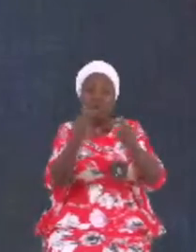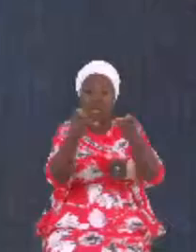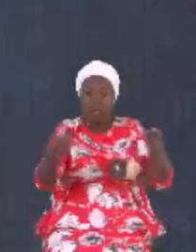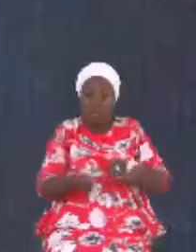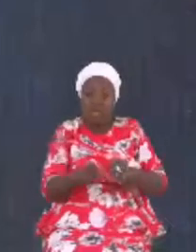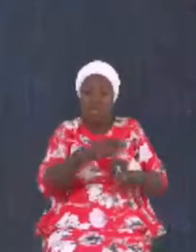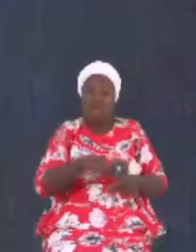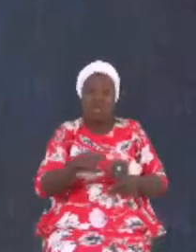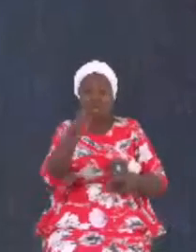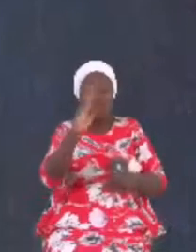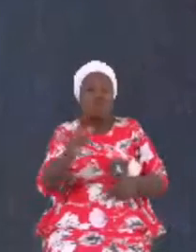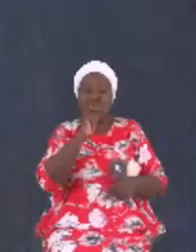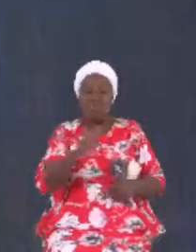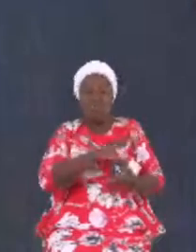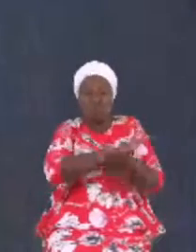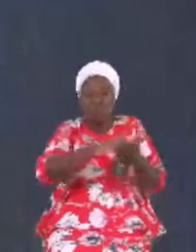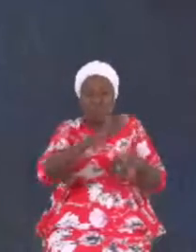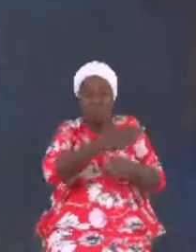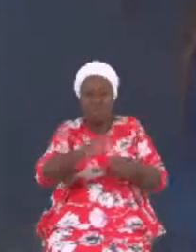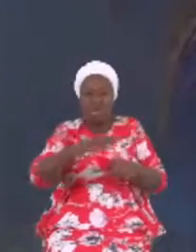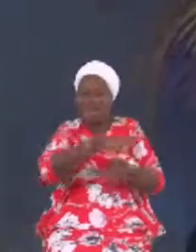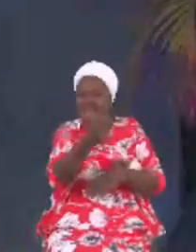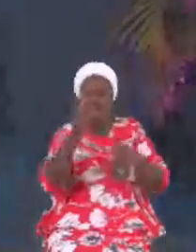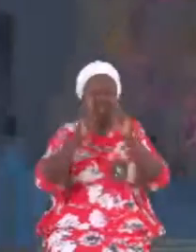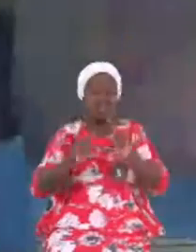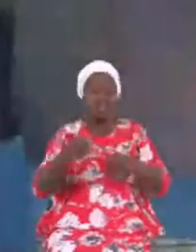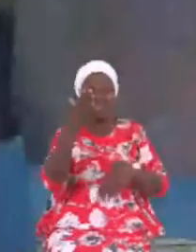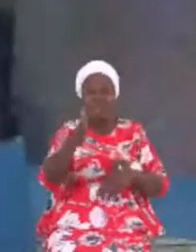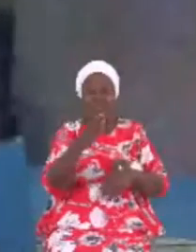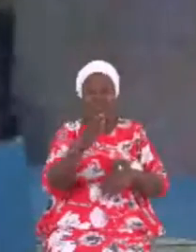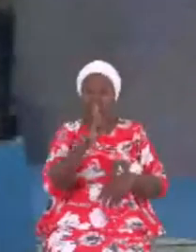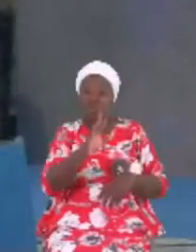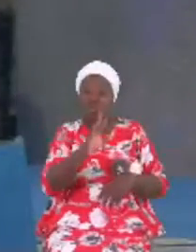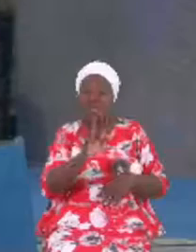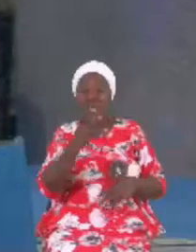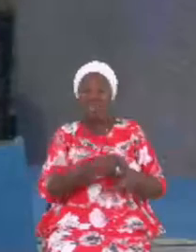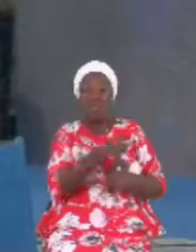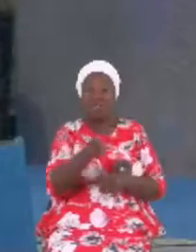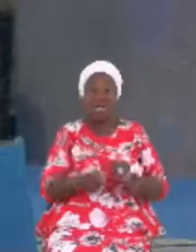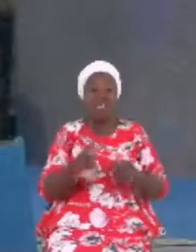et Dieu ne va pas essuyer leurs larmes là-bas. En réalité, leurs larmes